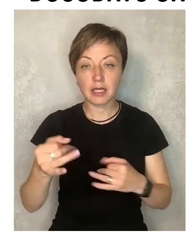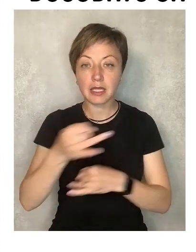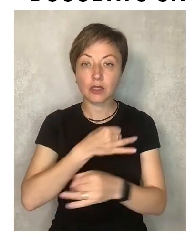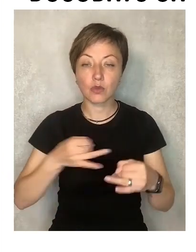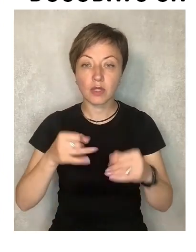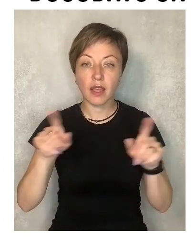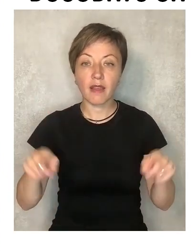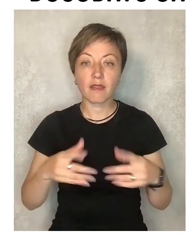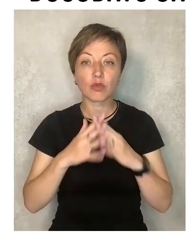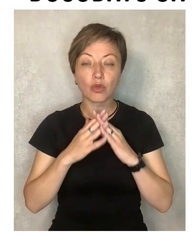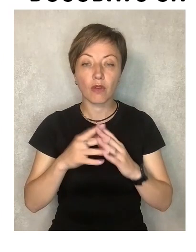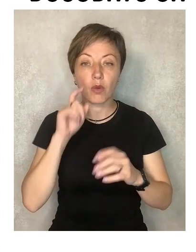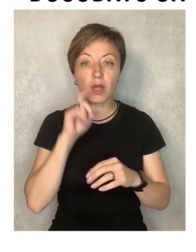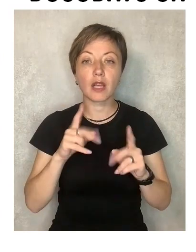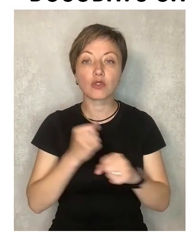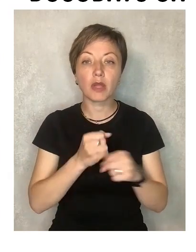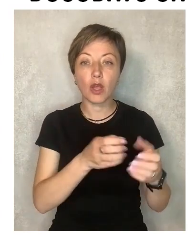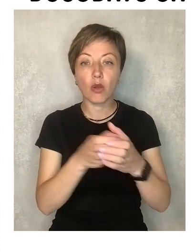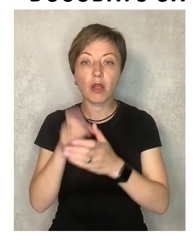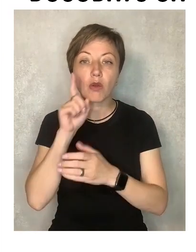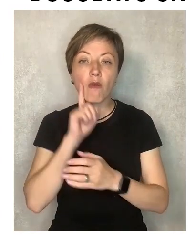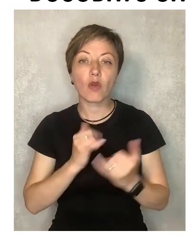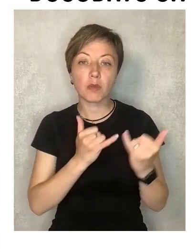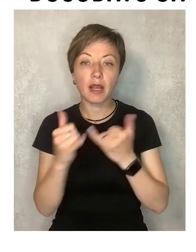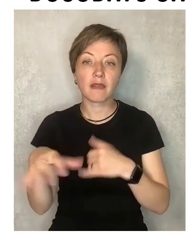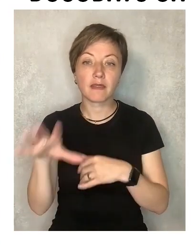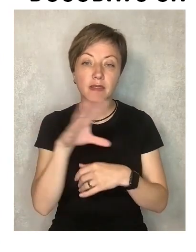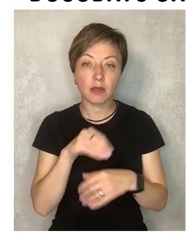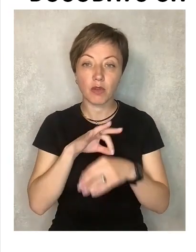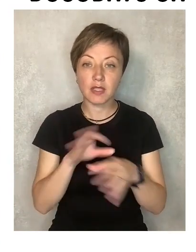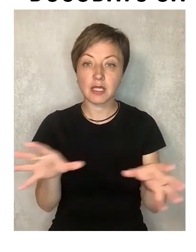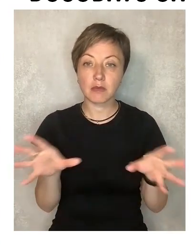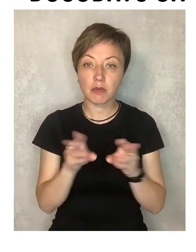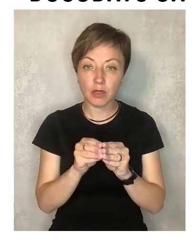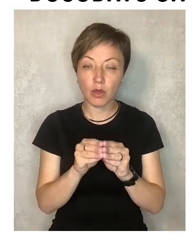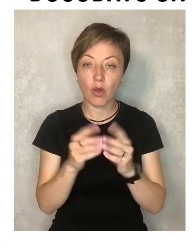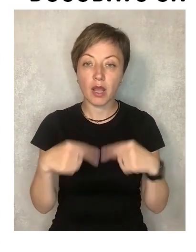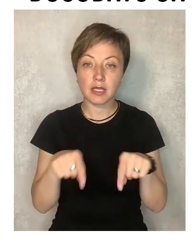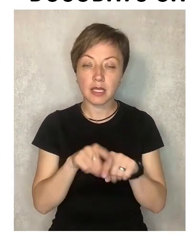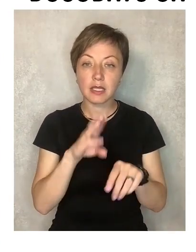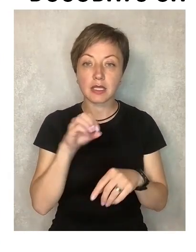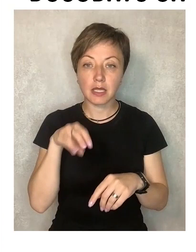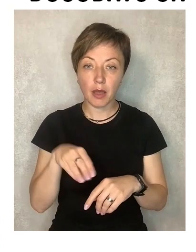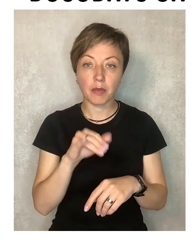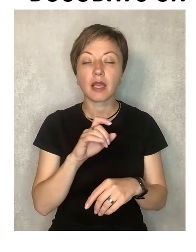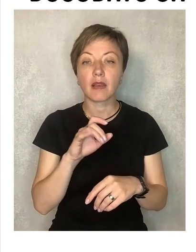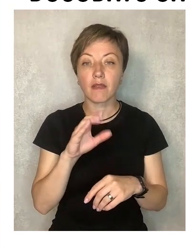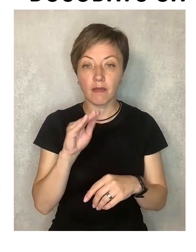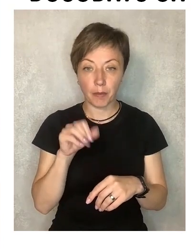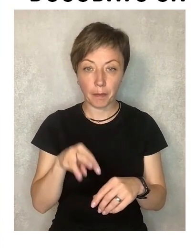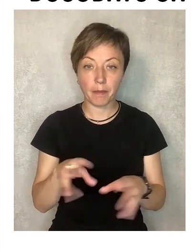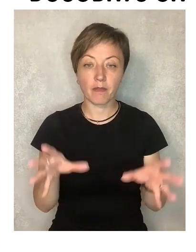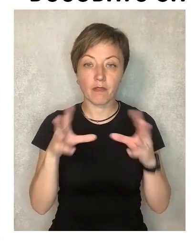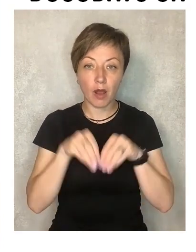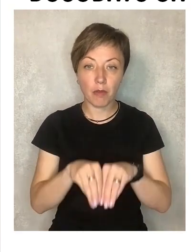України. Як зробити громади комфортними для всіх», які ми провели спільно з організацією STEM і SFEM в рамках